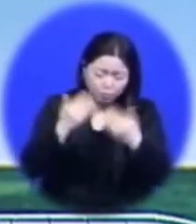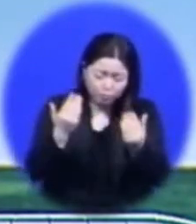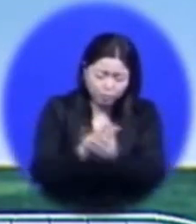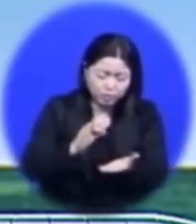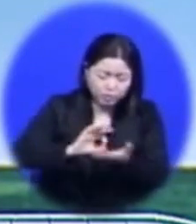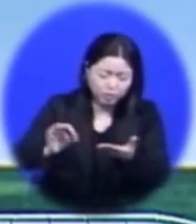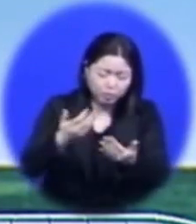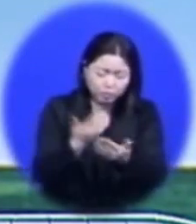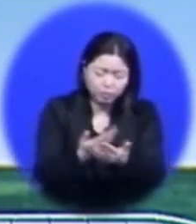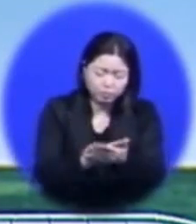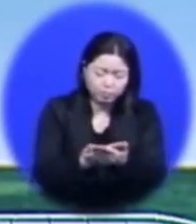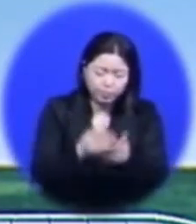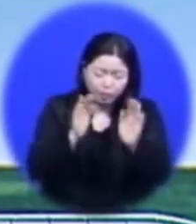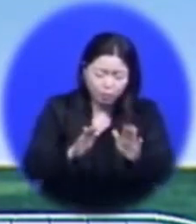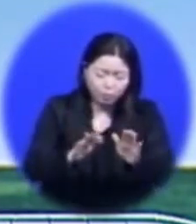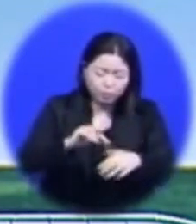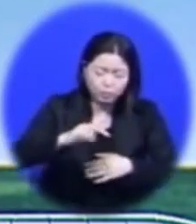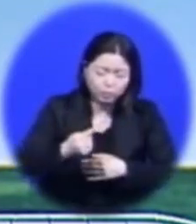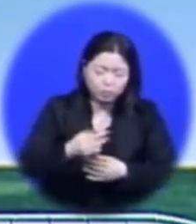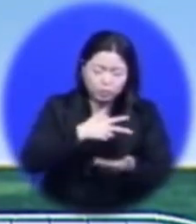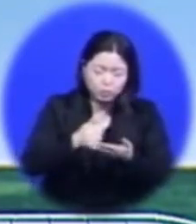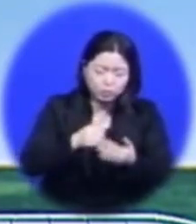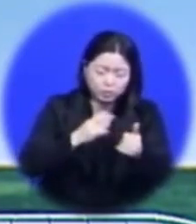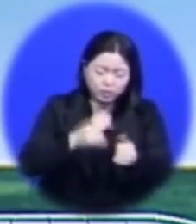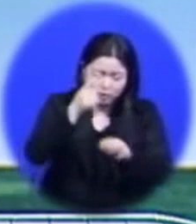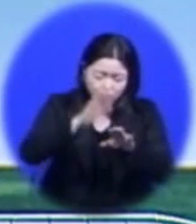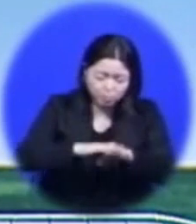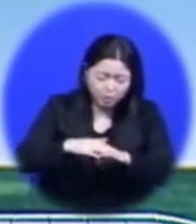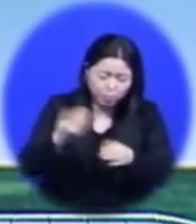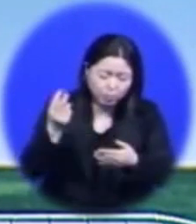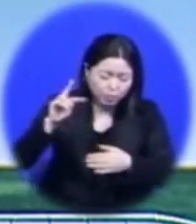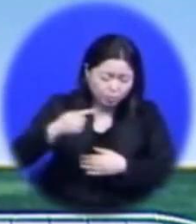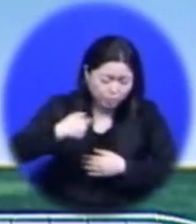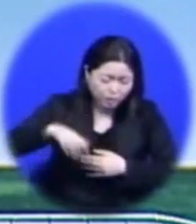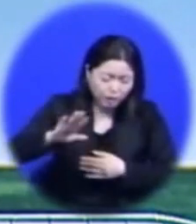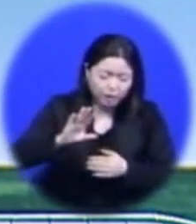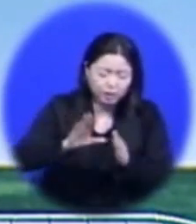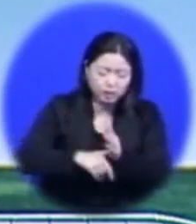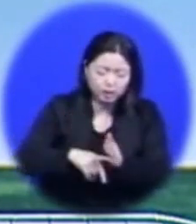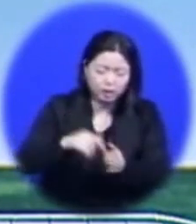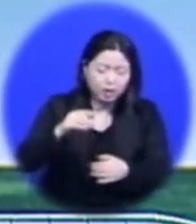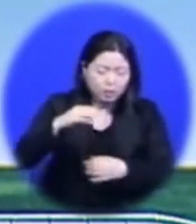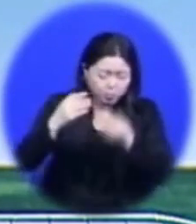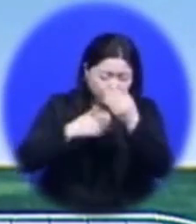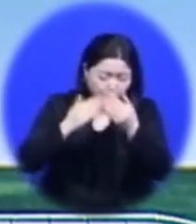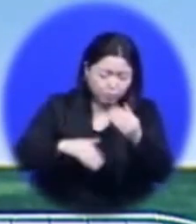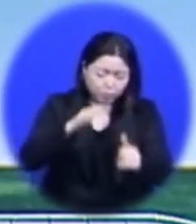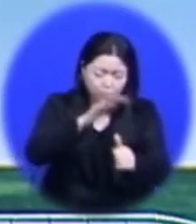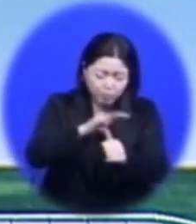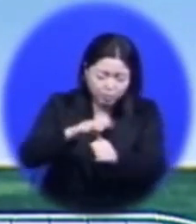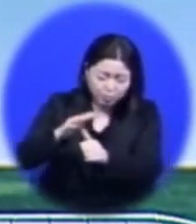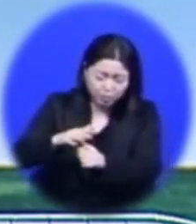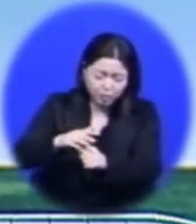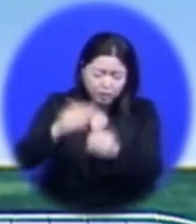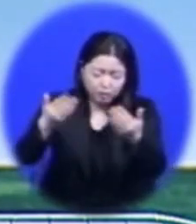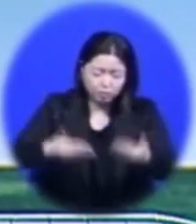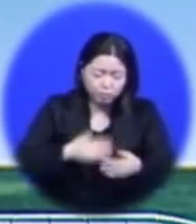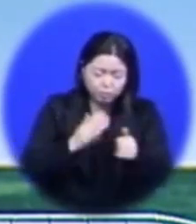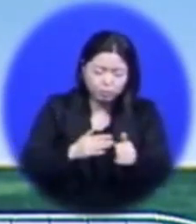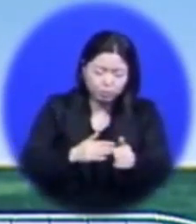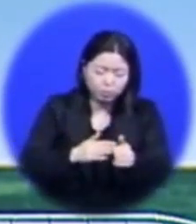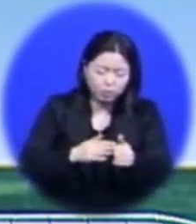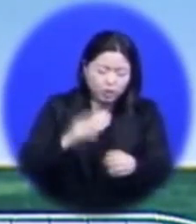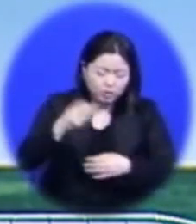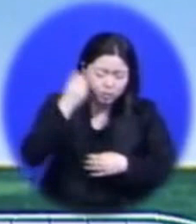사용하소서. 오늘도 주님께 예배하고 돌아갈 때 성도들의 머리머리에 안수하시고 성령의